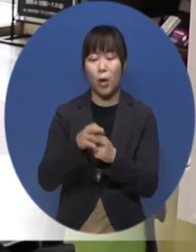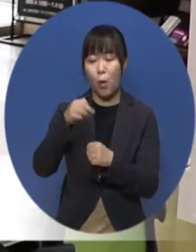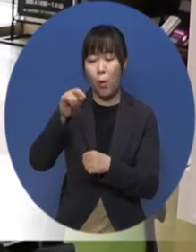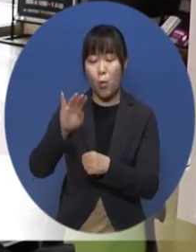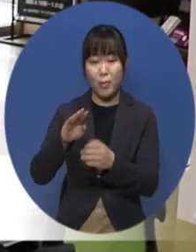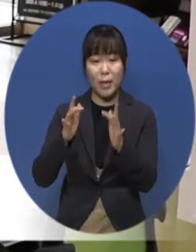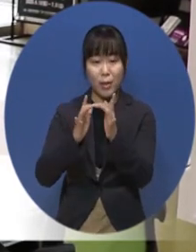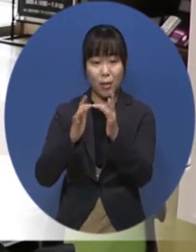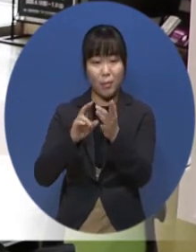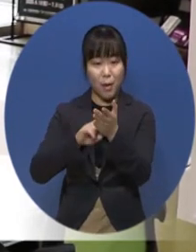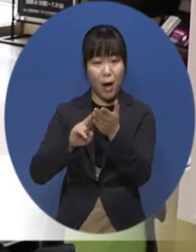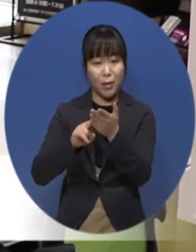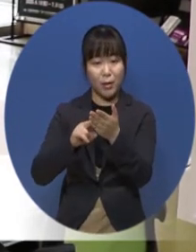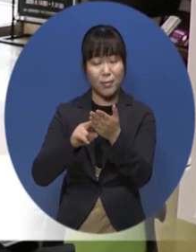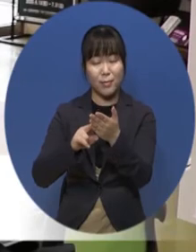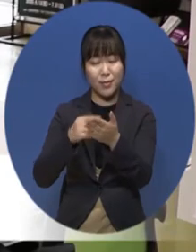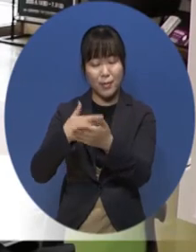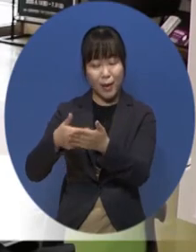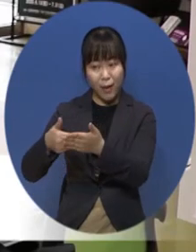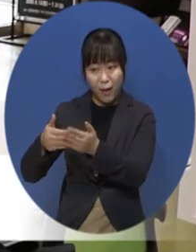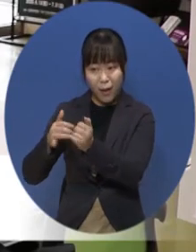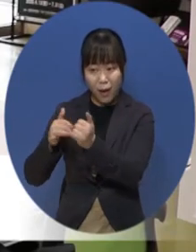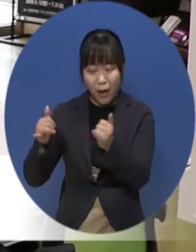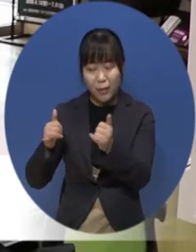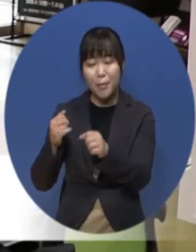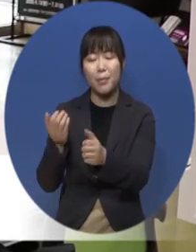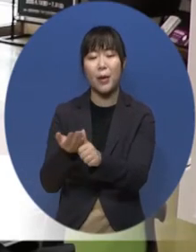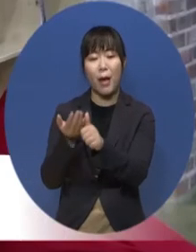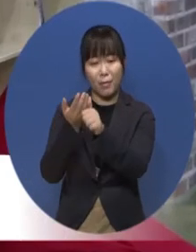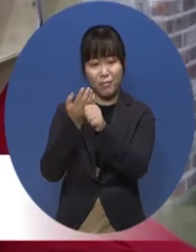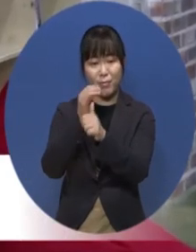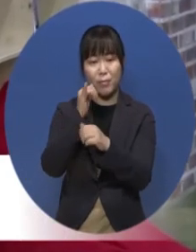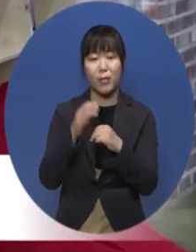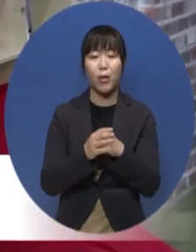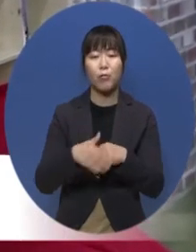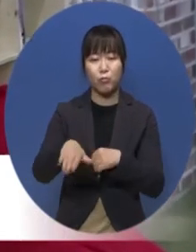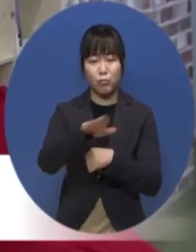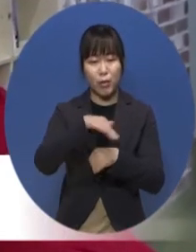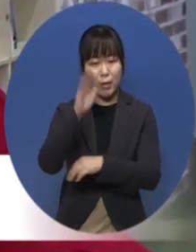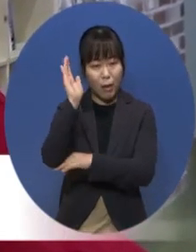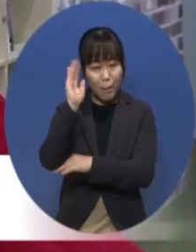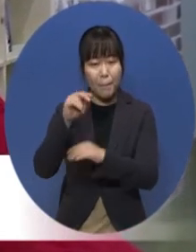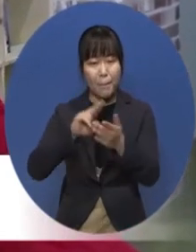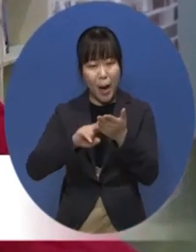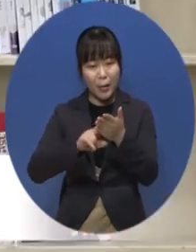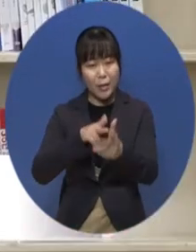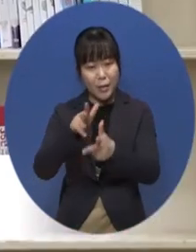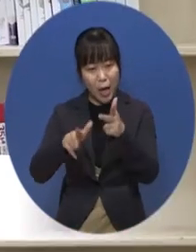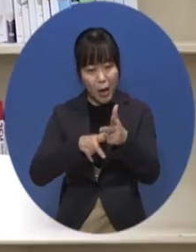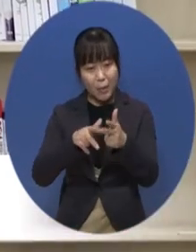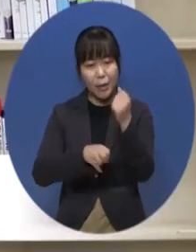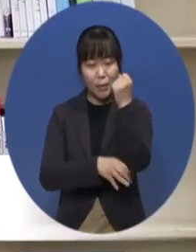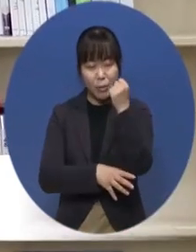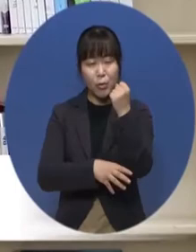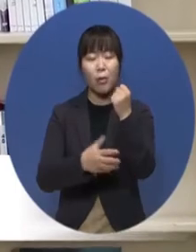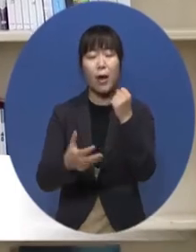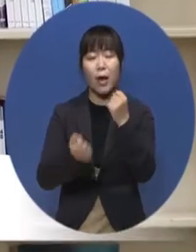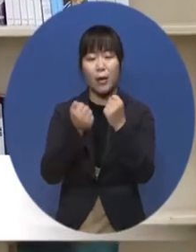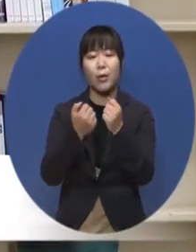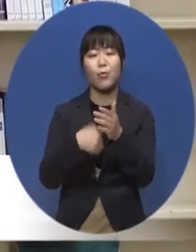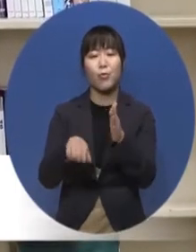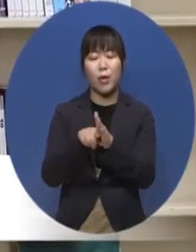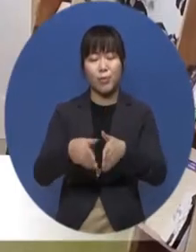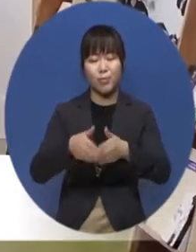전문 시설입니다. 우리 지역의 스토리, 만화 산업 생태계를 이끄는 구심점 역할을 수행하기 위해